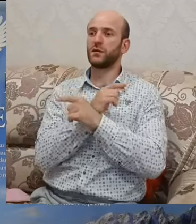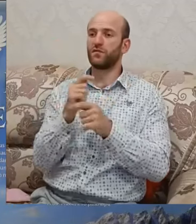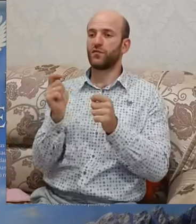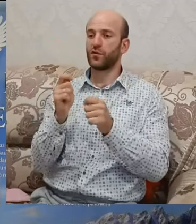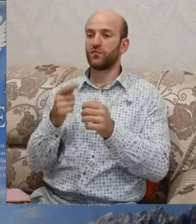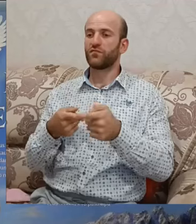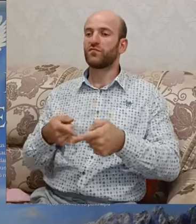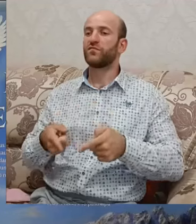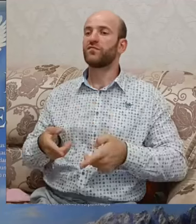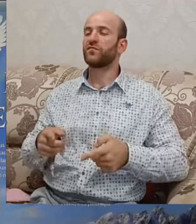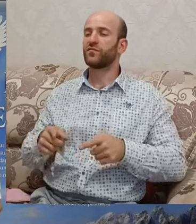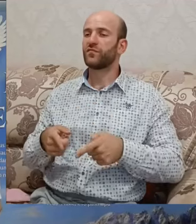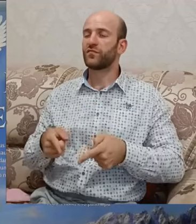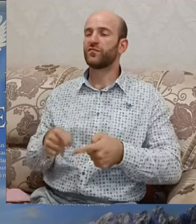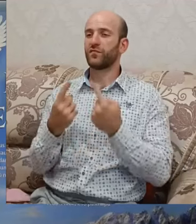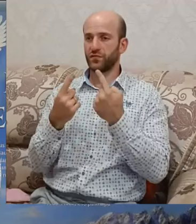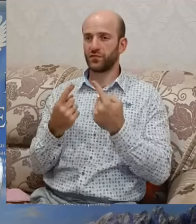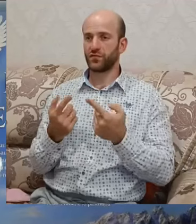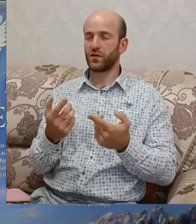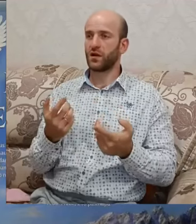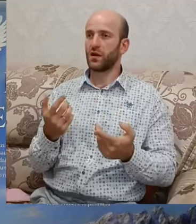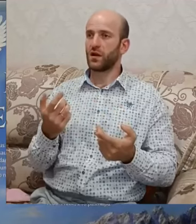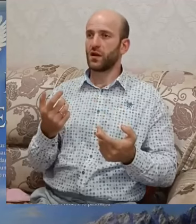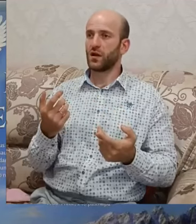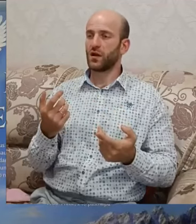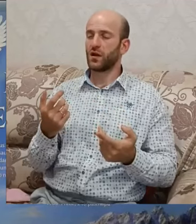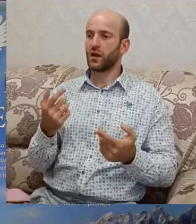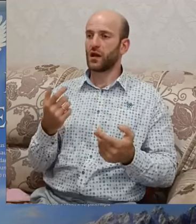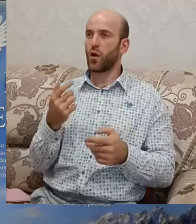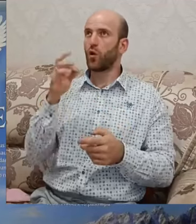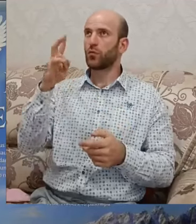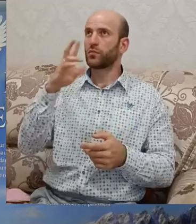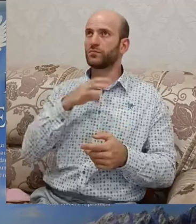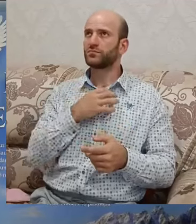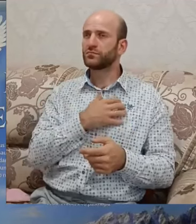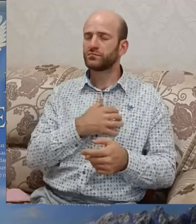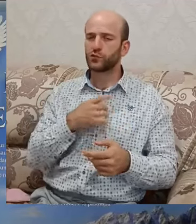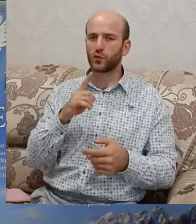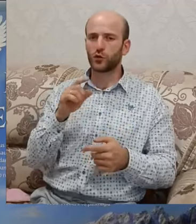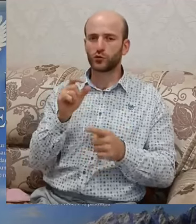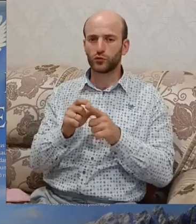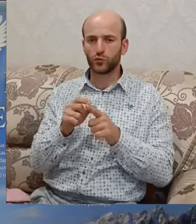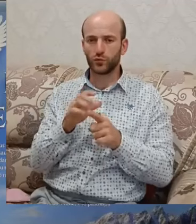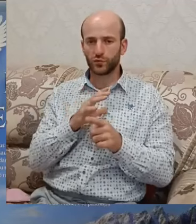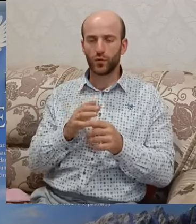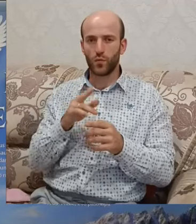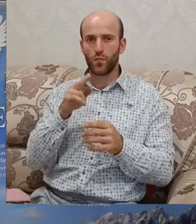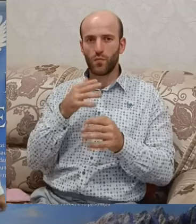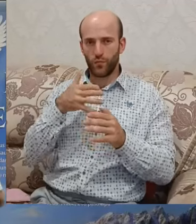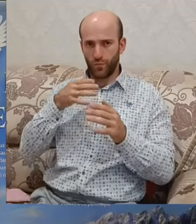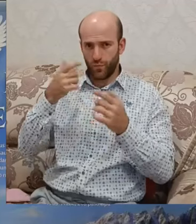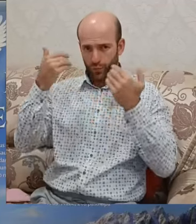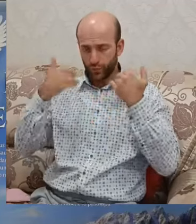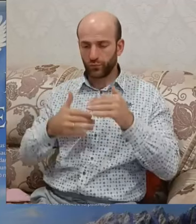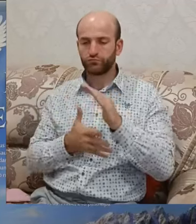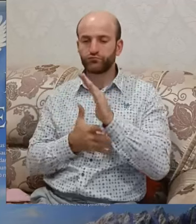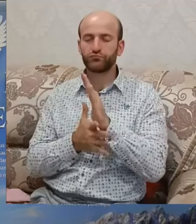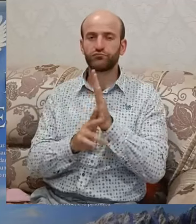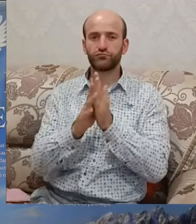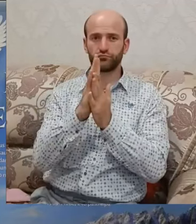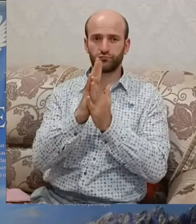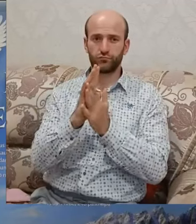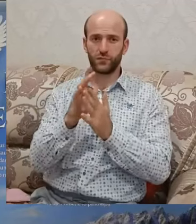kūnu. Чтоб слово стало плотью. Dėl mūsų. Ради нас. Argi jis visko kartu nedovanotų kartu su Kristumi? Разве